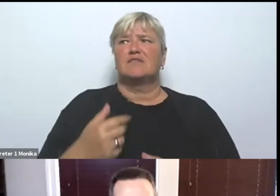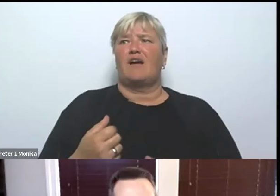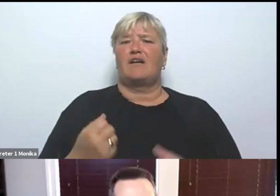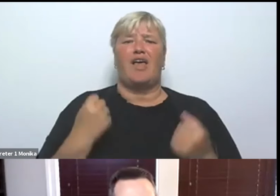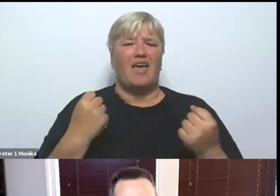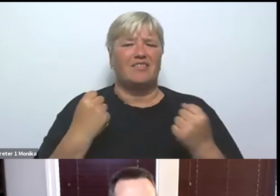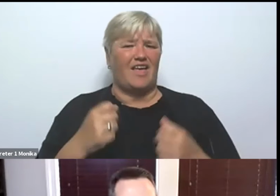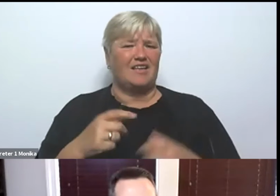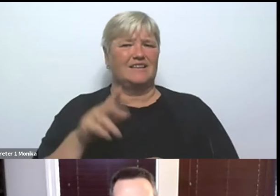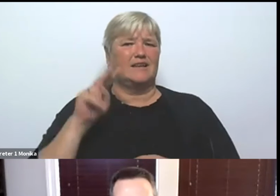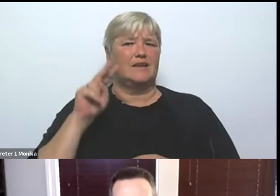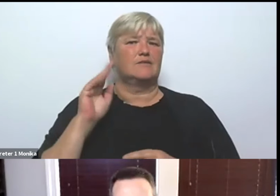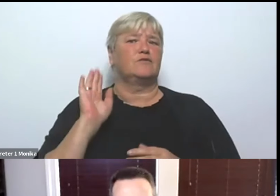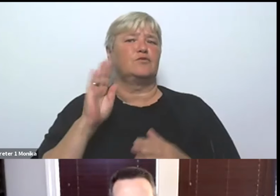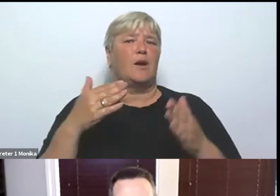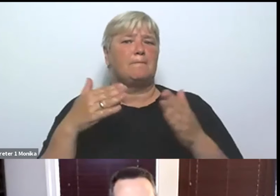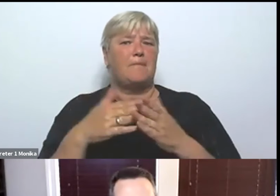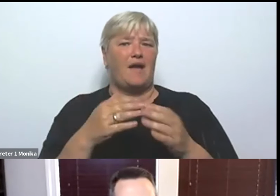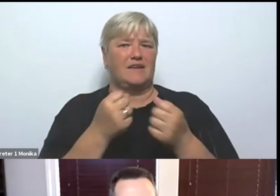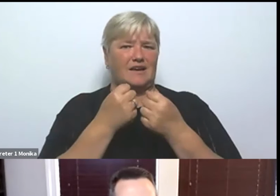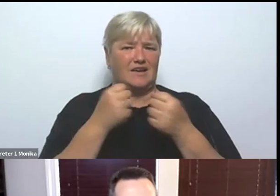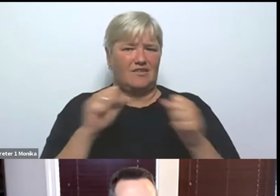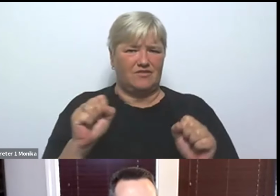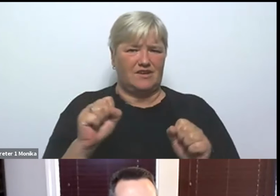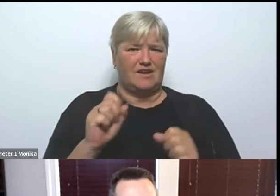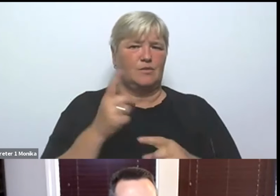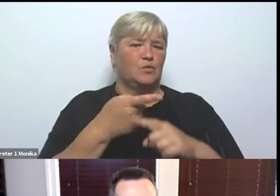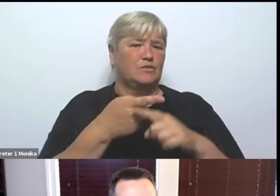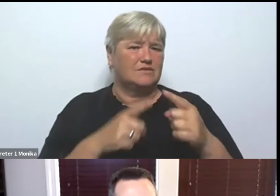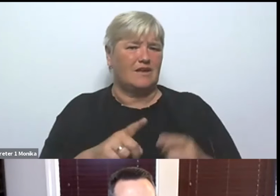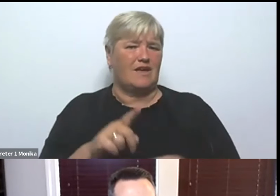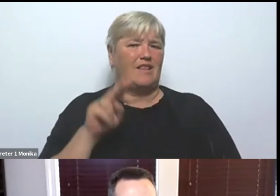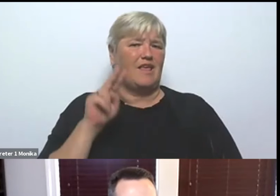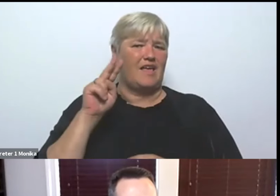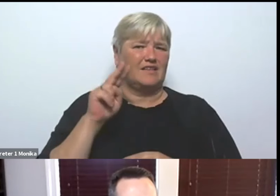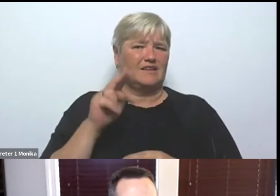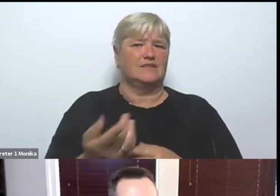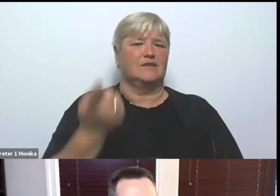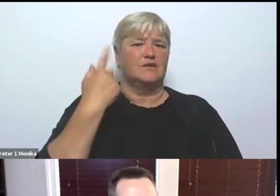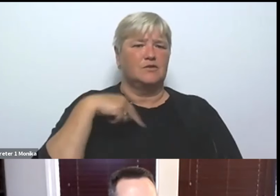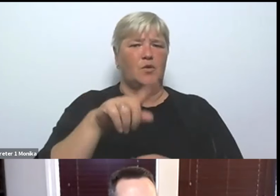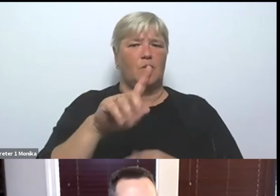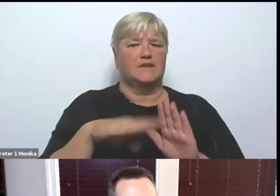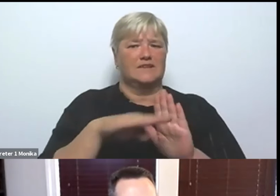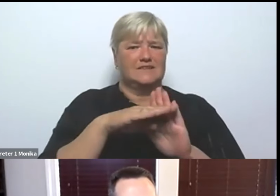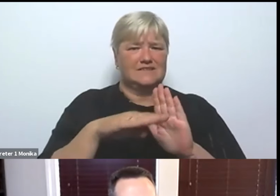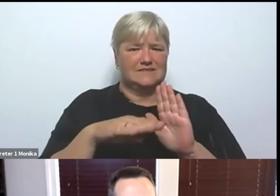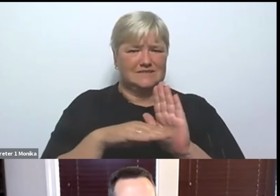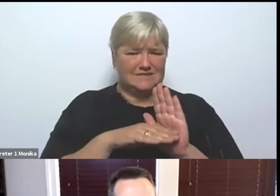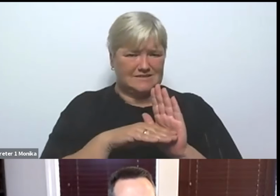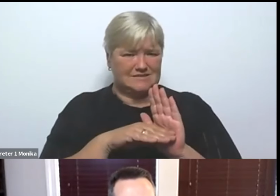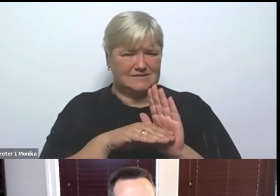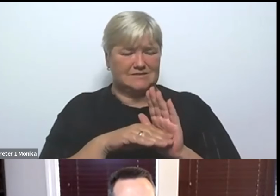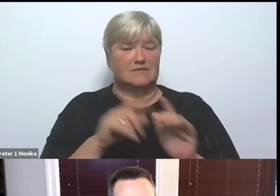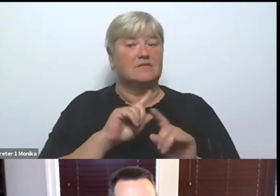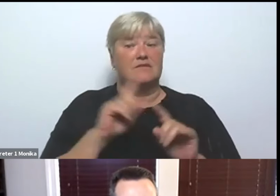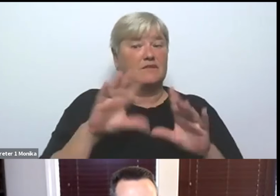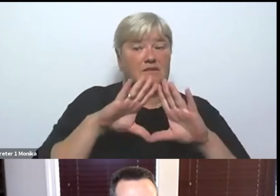in der Barrierefreiheit steckt. Und ein Teil der Energie kommt natürlich aus der Gesetzeskeule. Es ist nicht